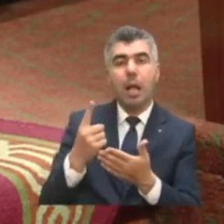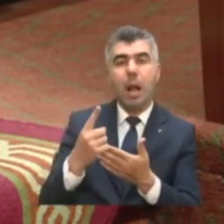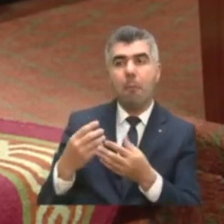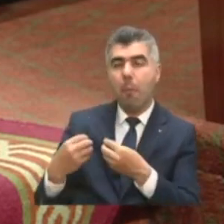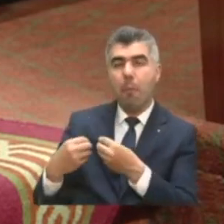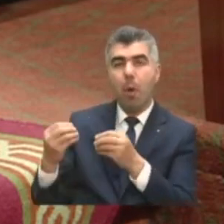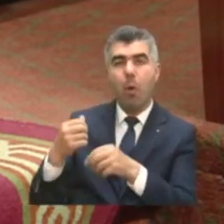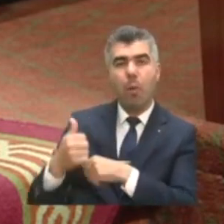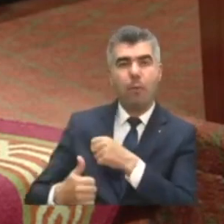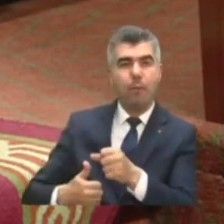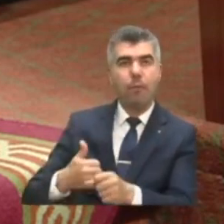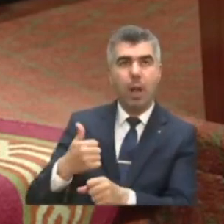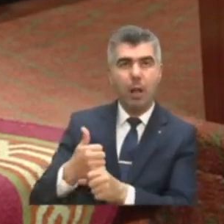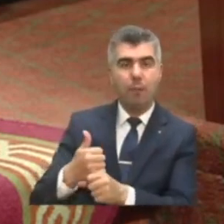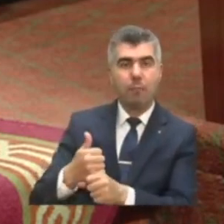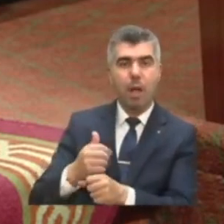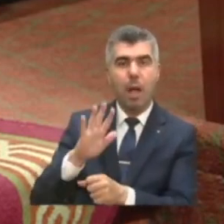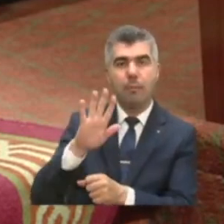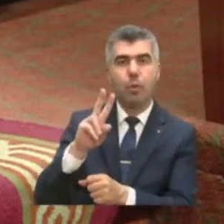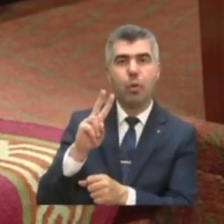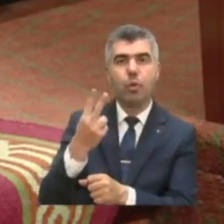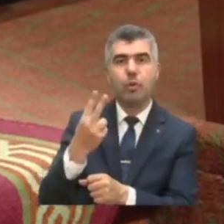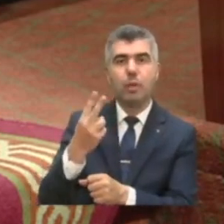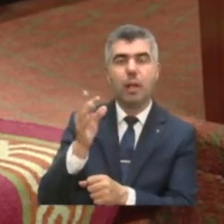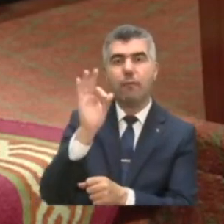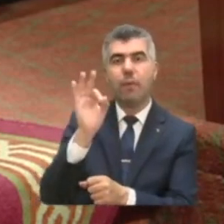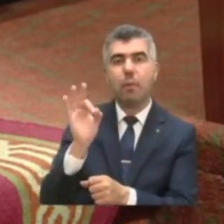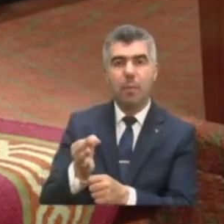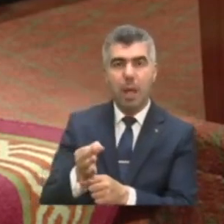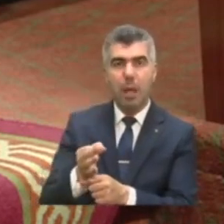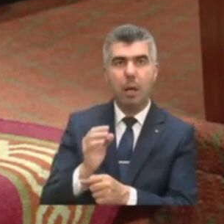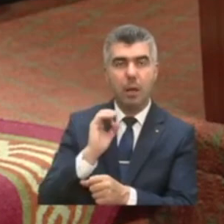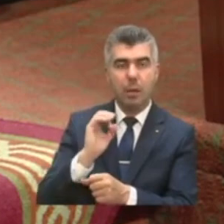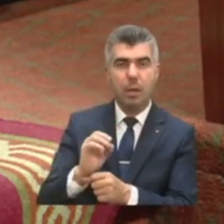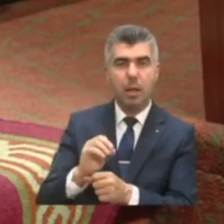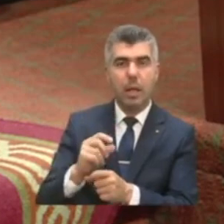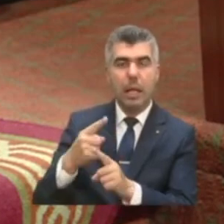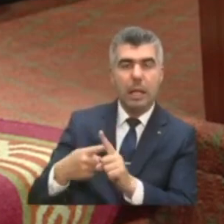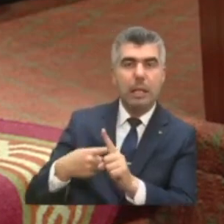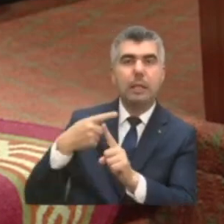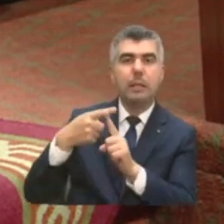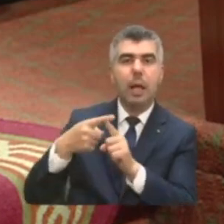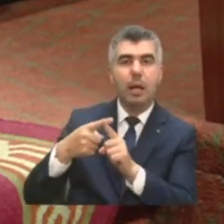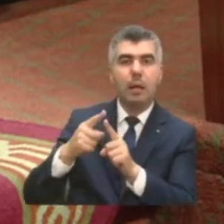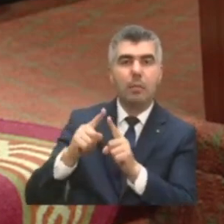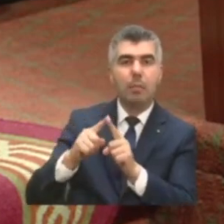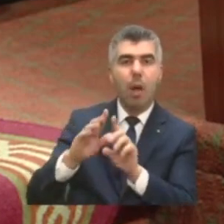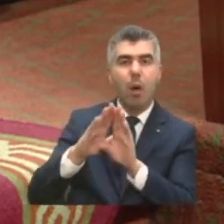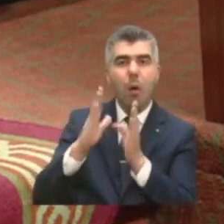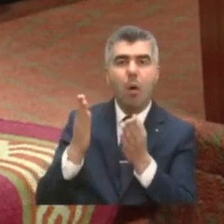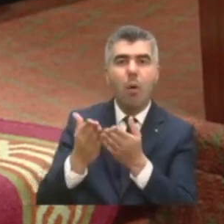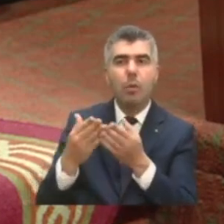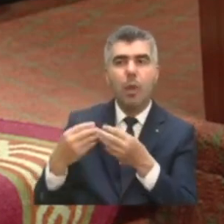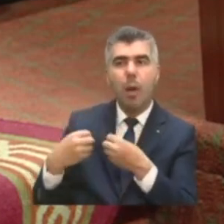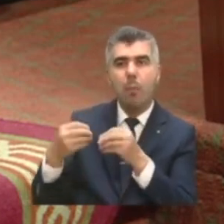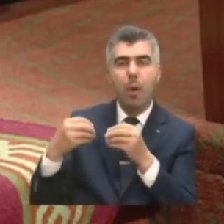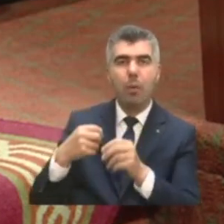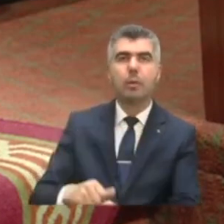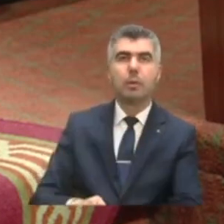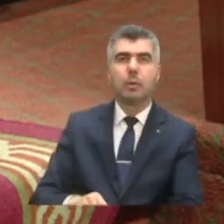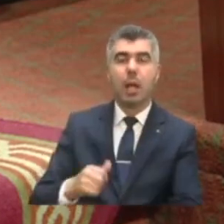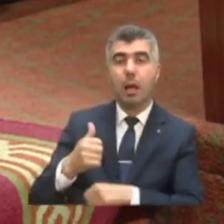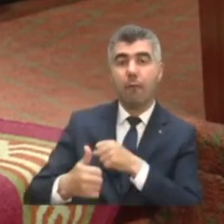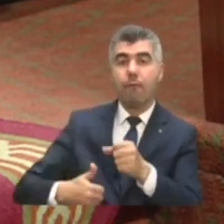فات، يعني تقريبا 25% ولا اكثر من الصادرات ديال البلاد. هذه السنه